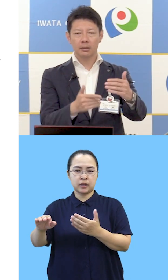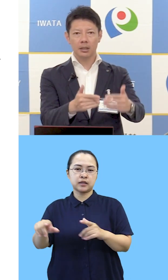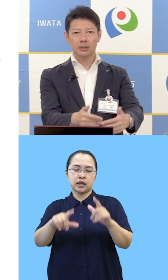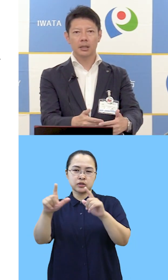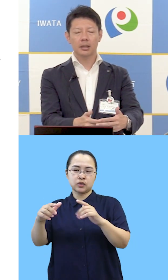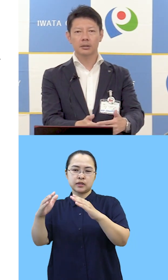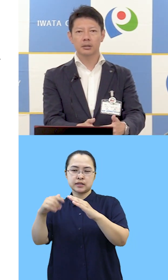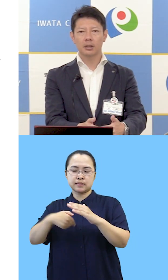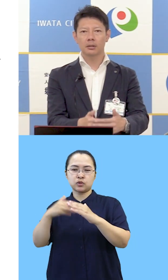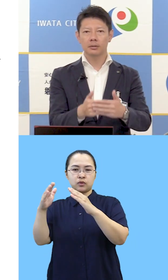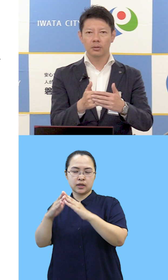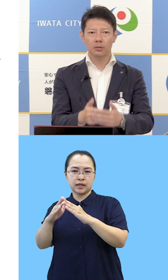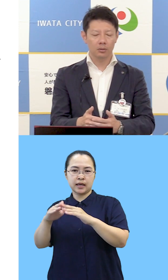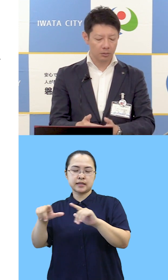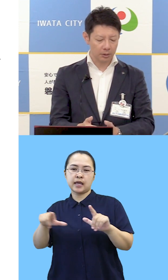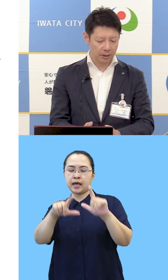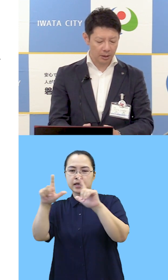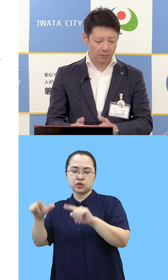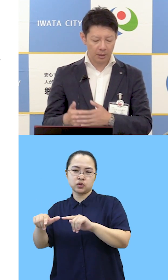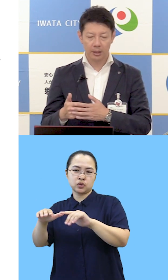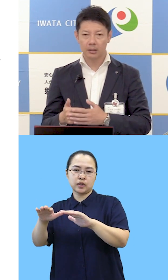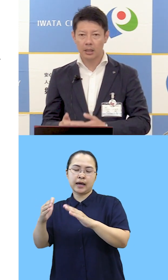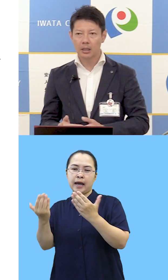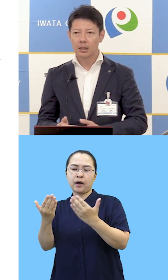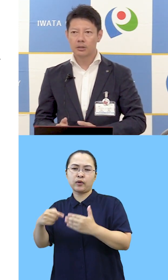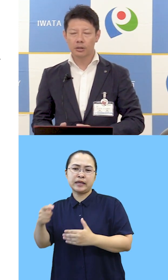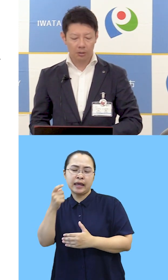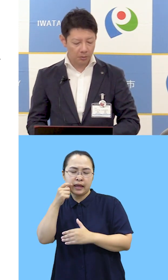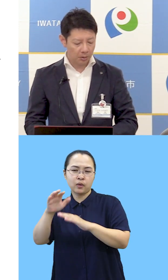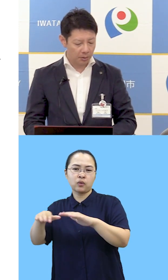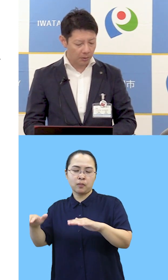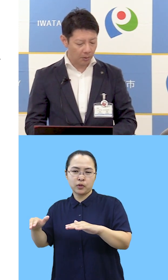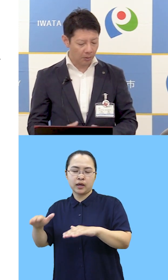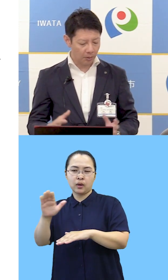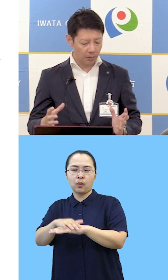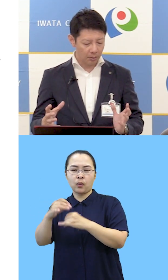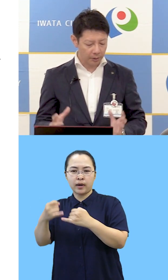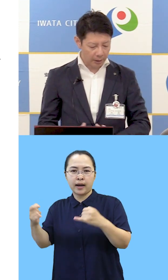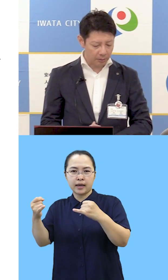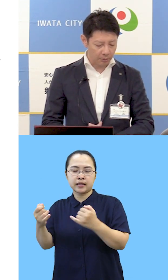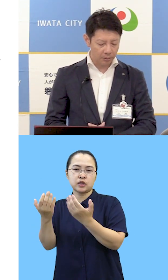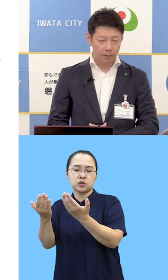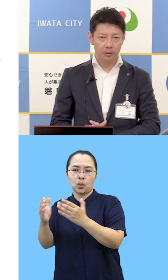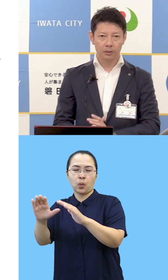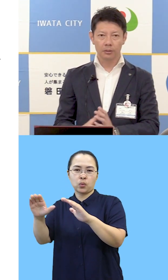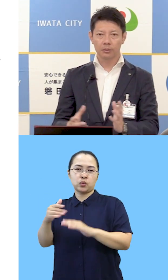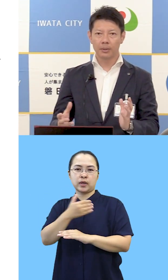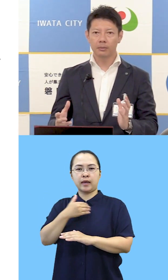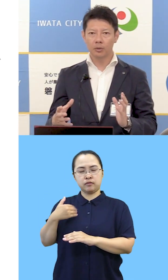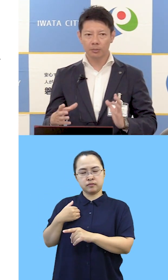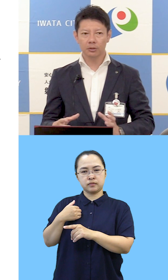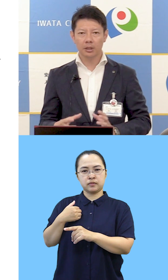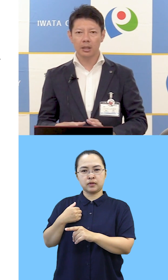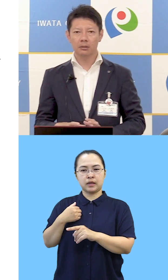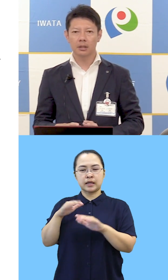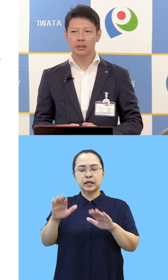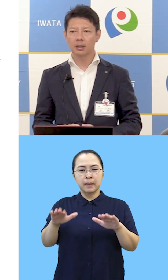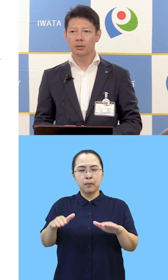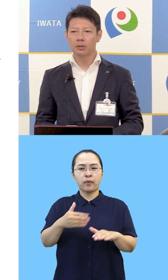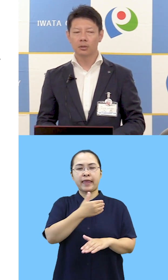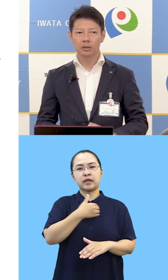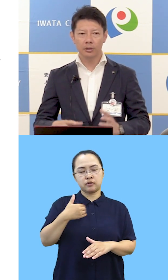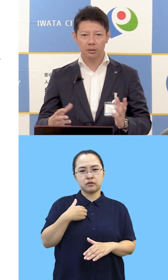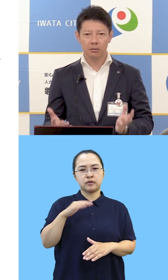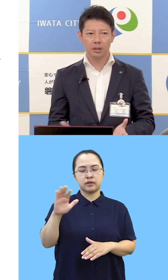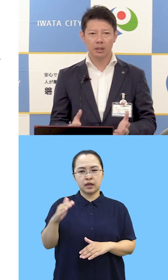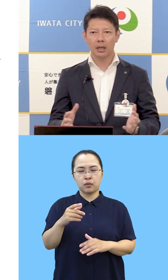自宅で生活している不登校の子たちがオンラインで授業を受けれる、まあ、もともと受けれるんですけれ